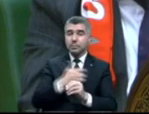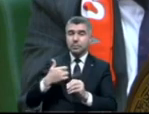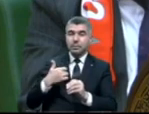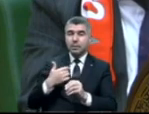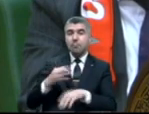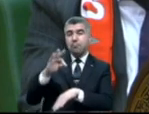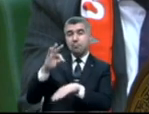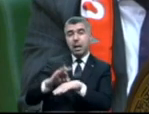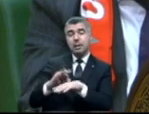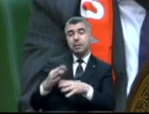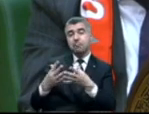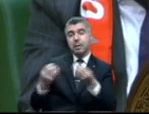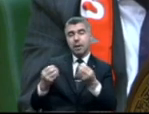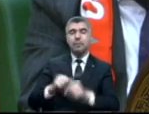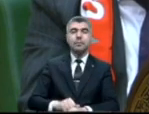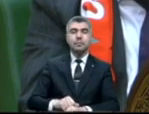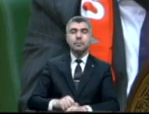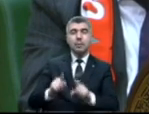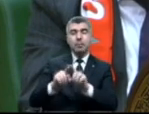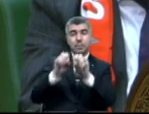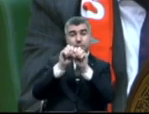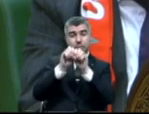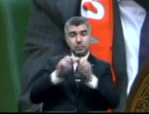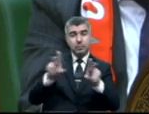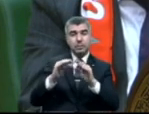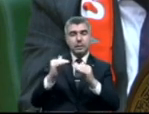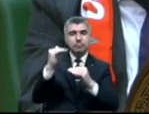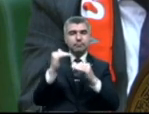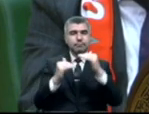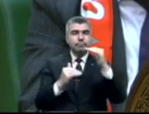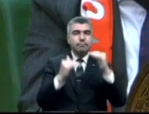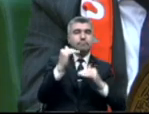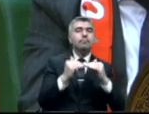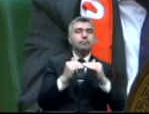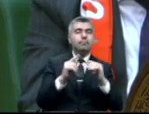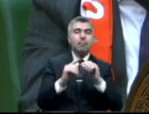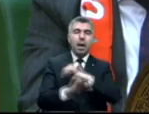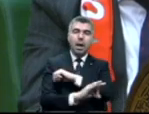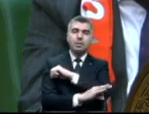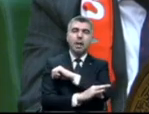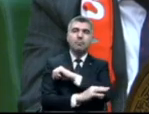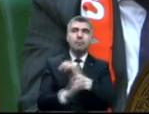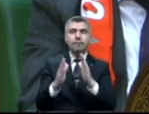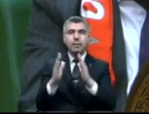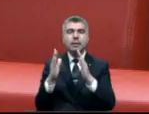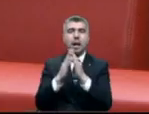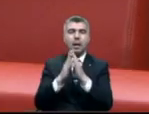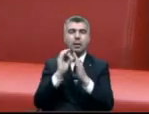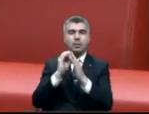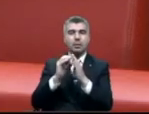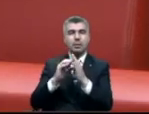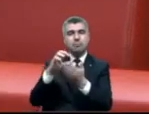والسلامة المهنية. ثانيا انتشار التمييز خاصة ضد العمال المنزليين بعدم اعتبارهم عمال